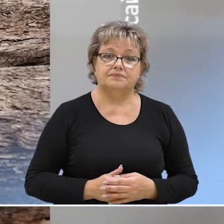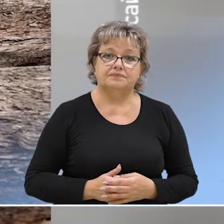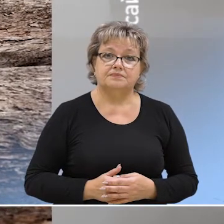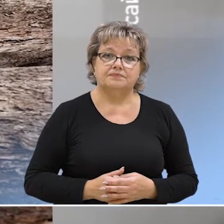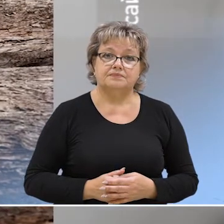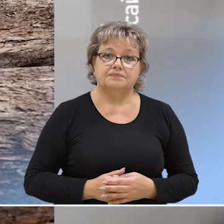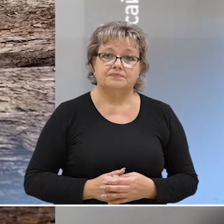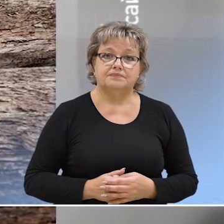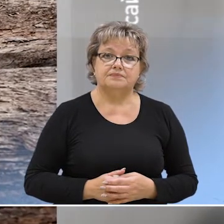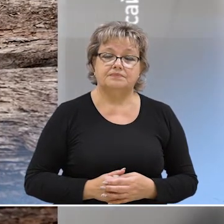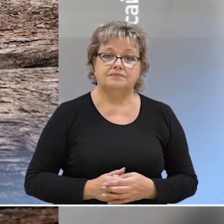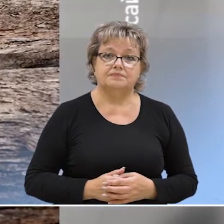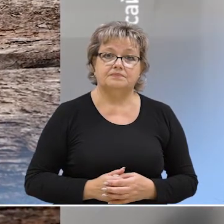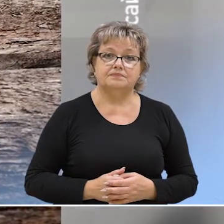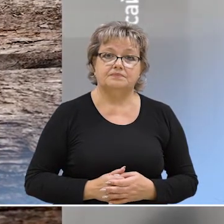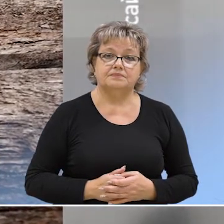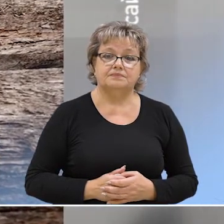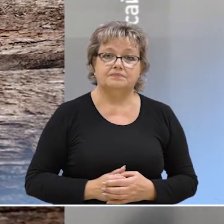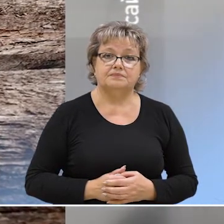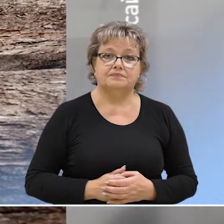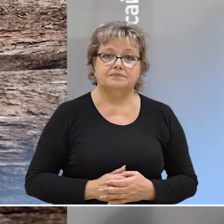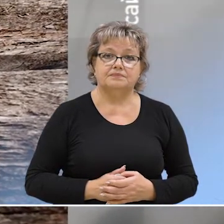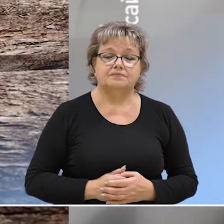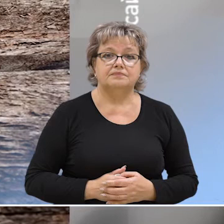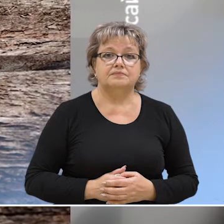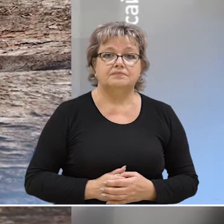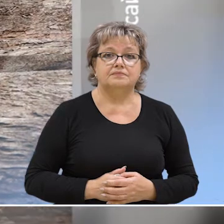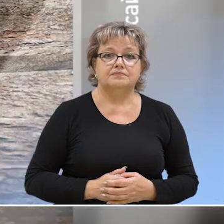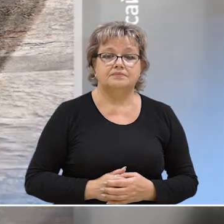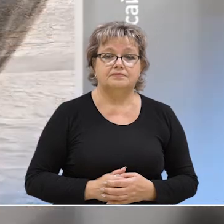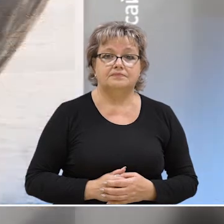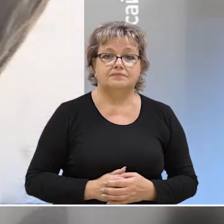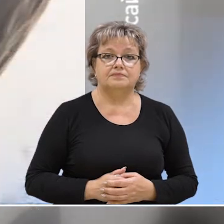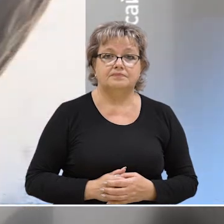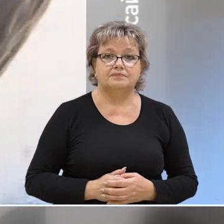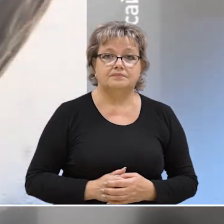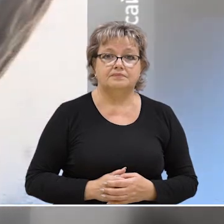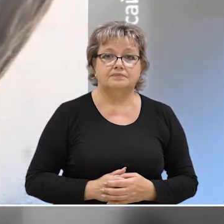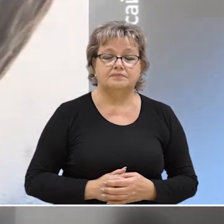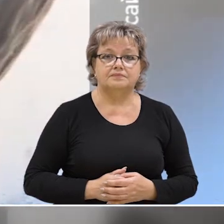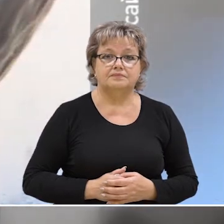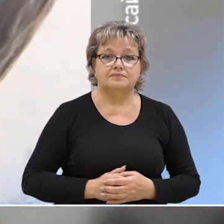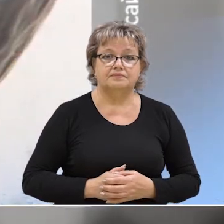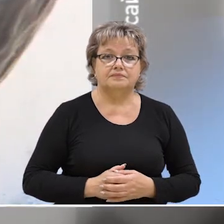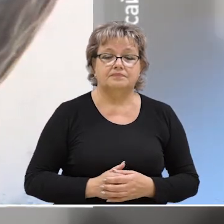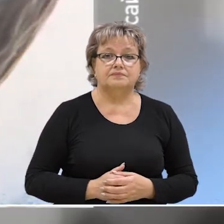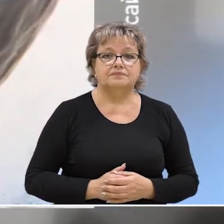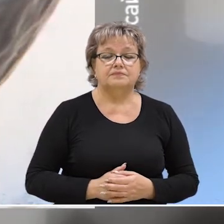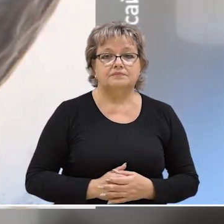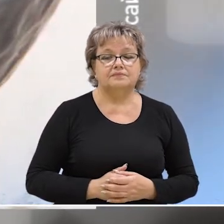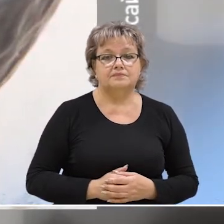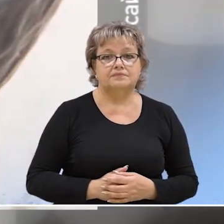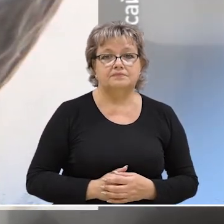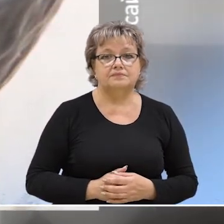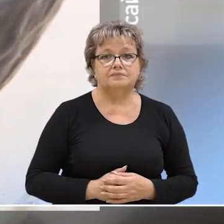и диетический, он богат полезными микроэлементами и витаминами. В его состав входят калий, натрий, железо и